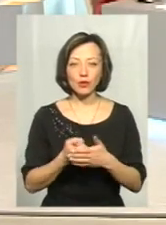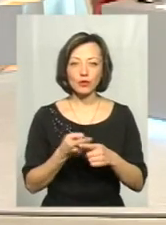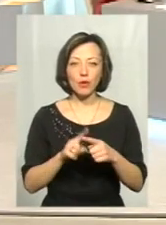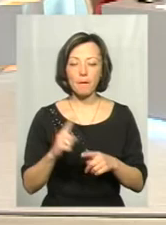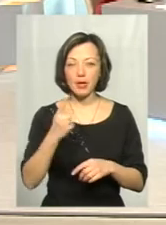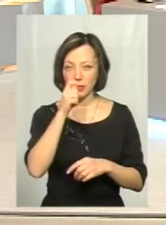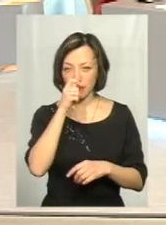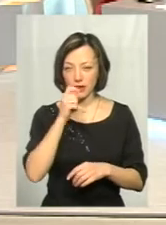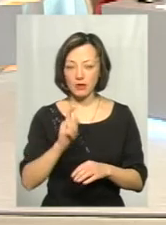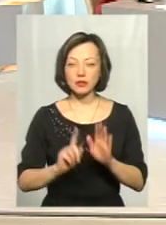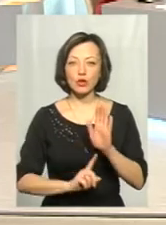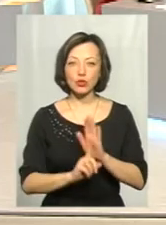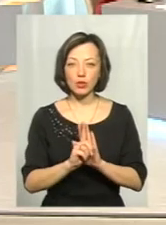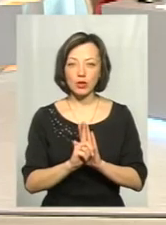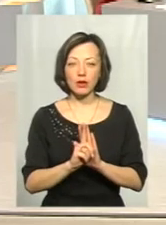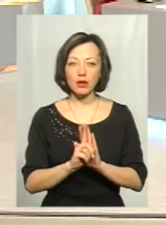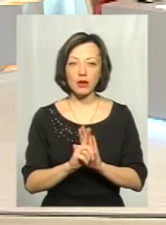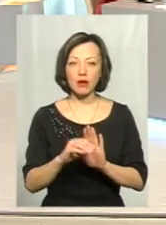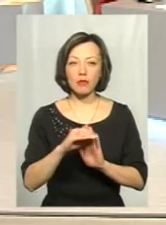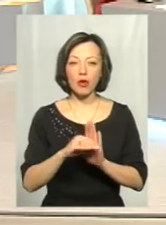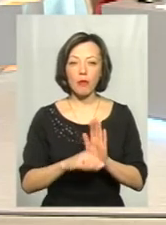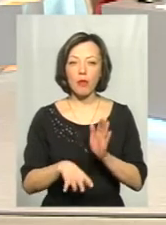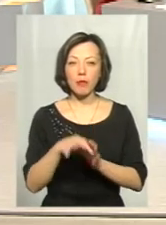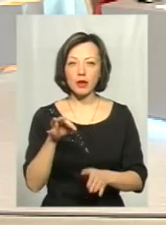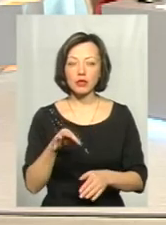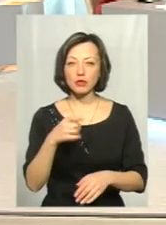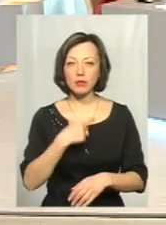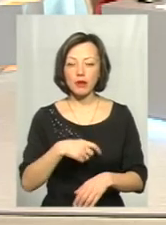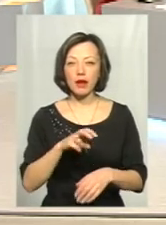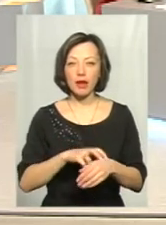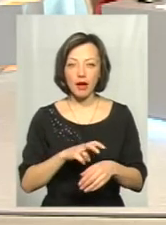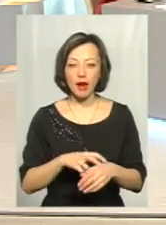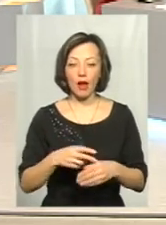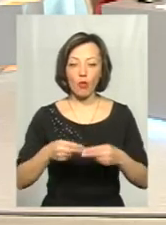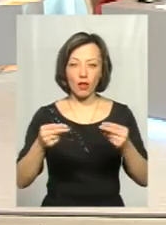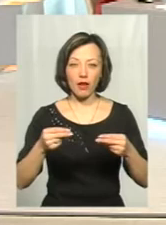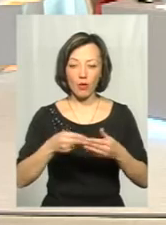квітня стартує якби, програма «Обери собі лікаря і клади з ним декларацію». Надалі